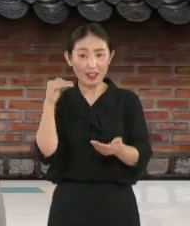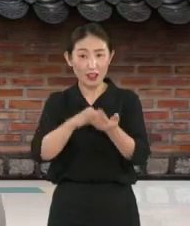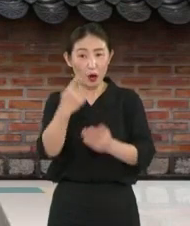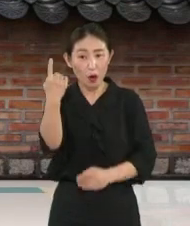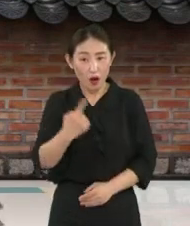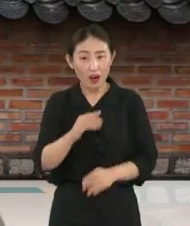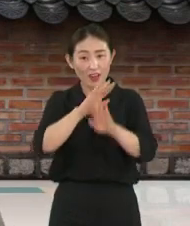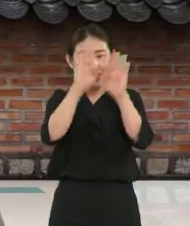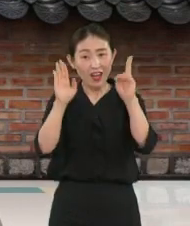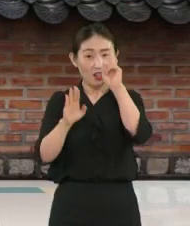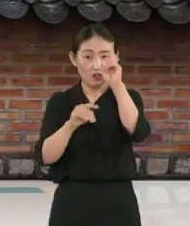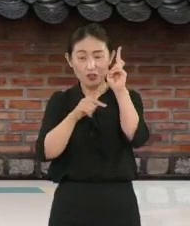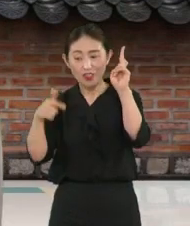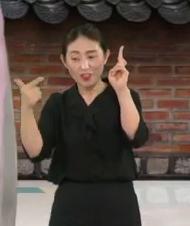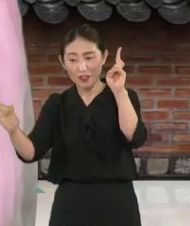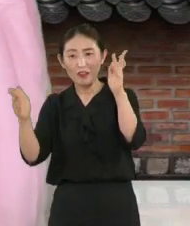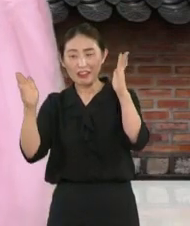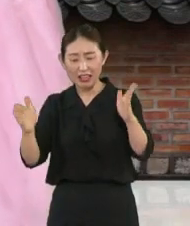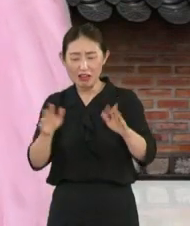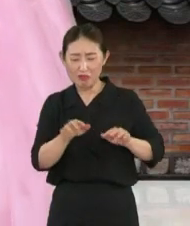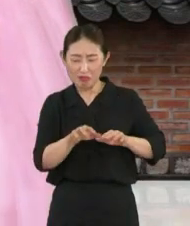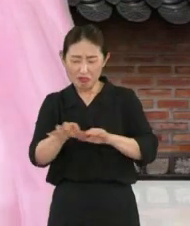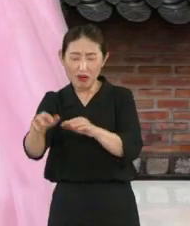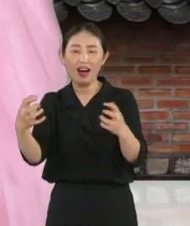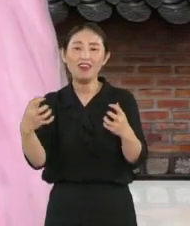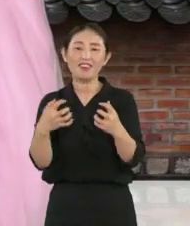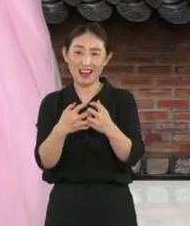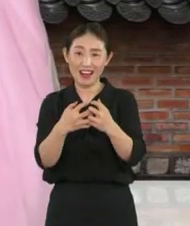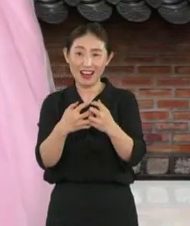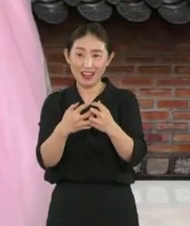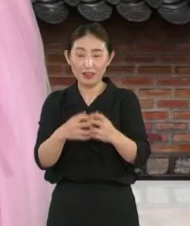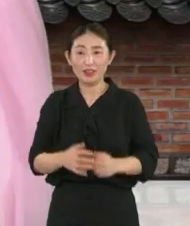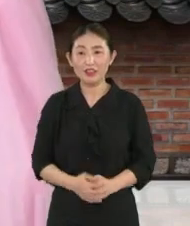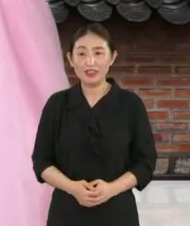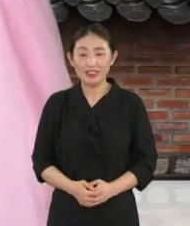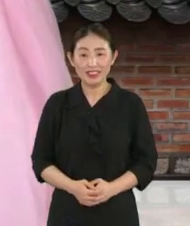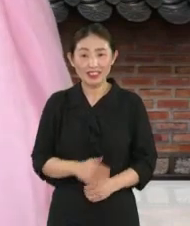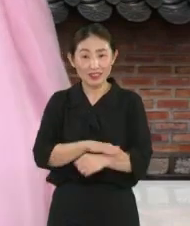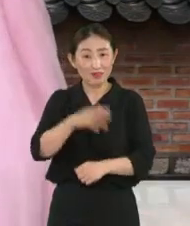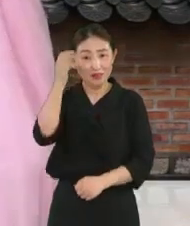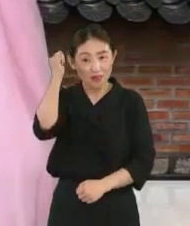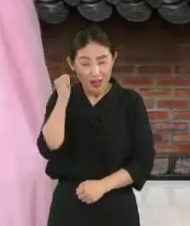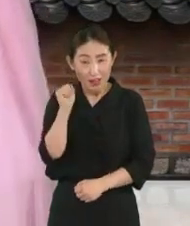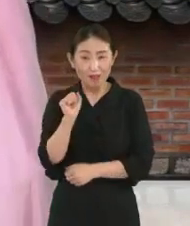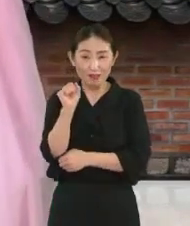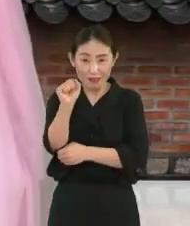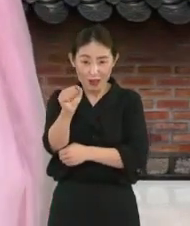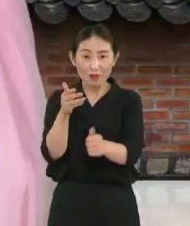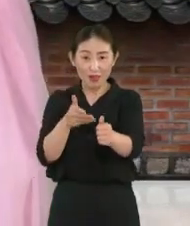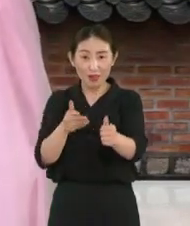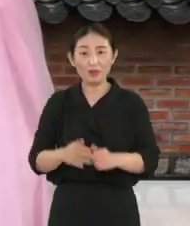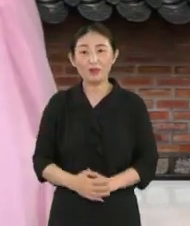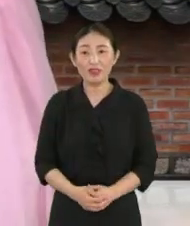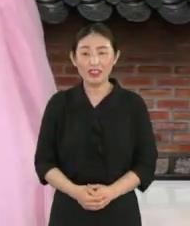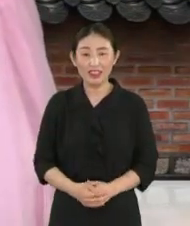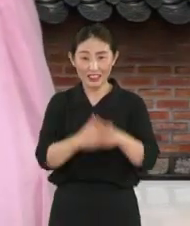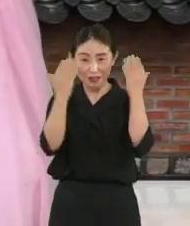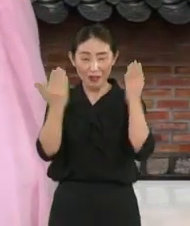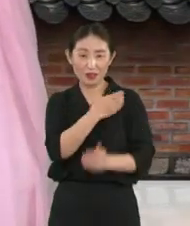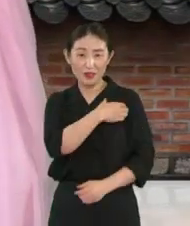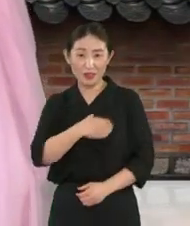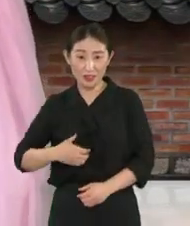12시에서 저녁 6시 사이 가장 먼저 8 전망 이니까요 교통의 보 참고해서 이동 하시는게 좋겠습니다 전주에서 간